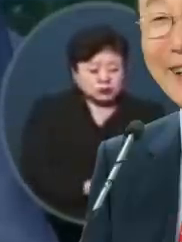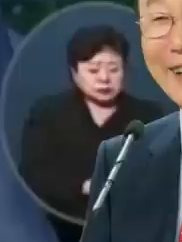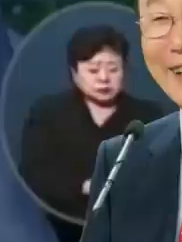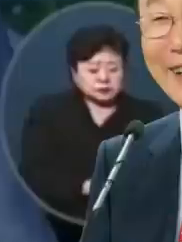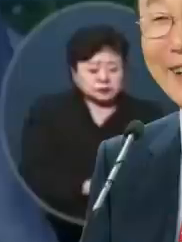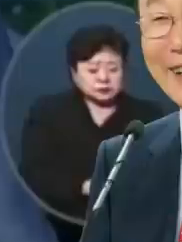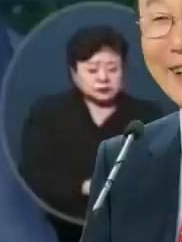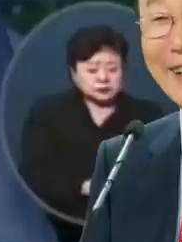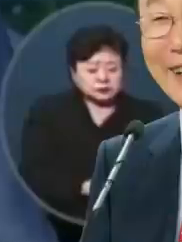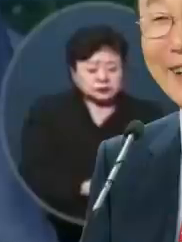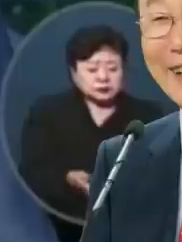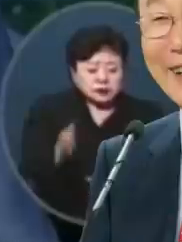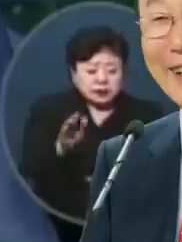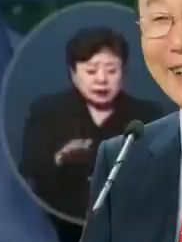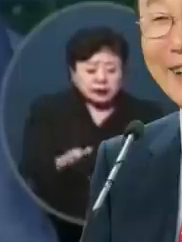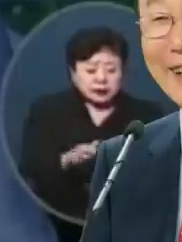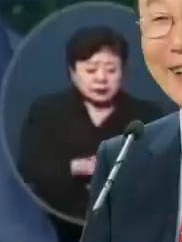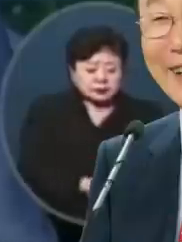근데